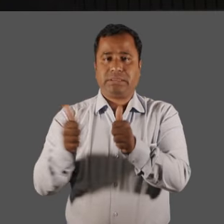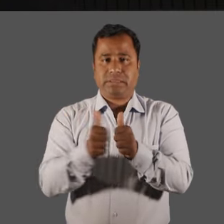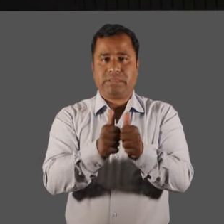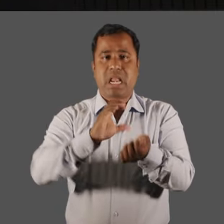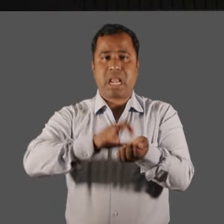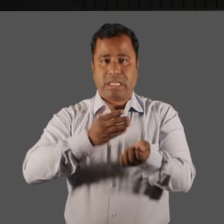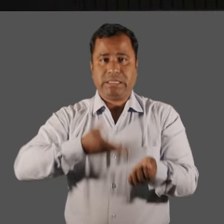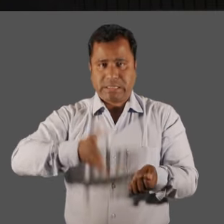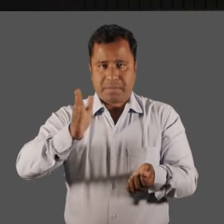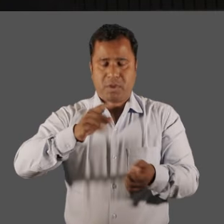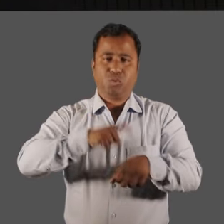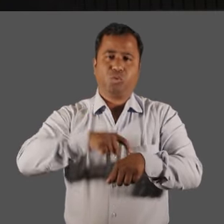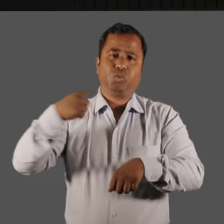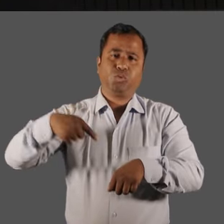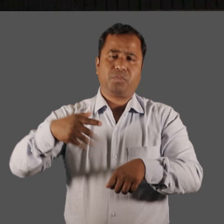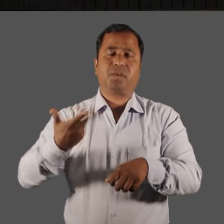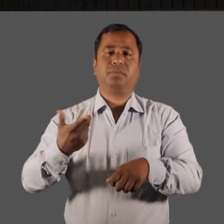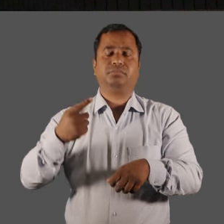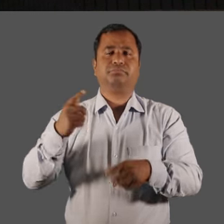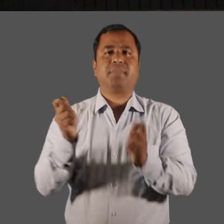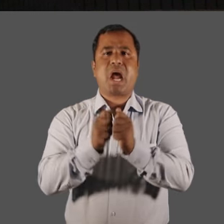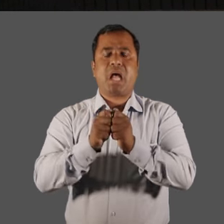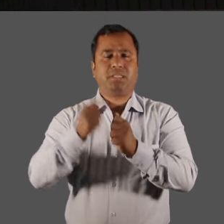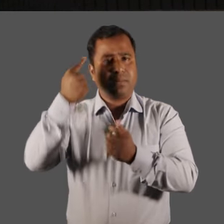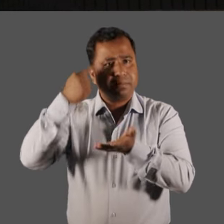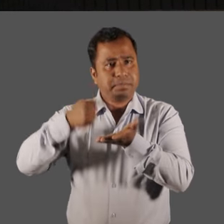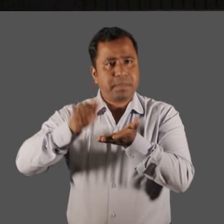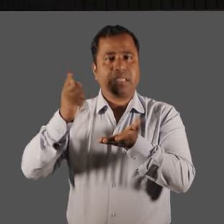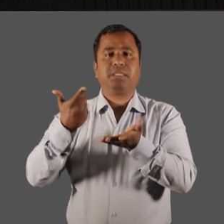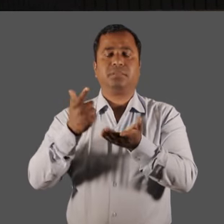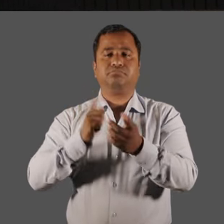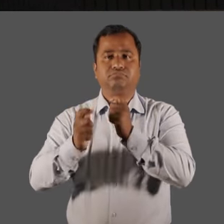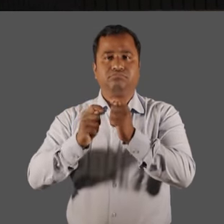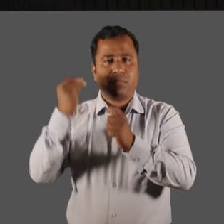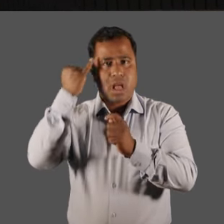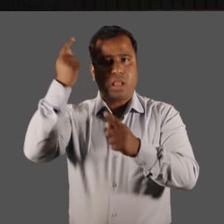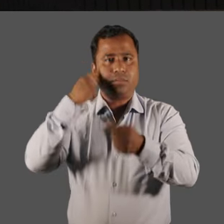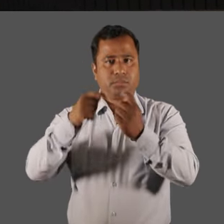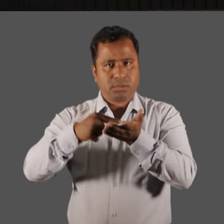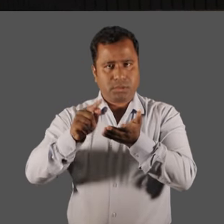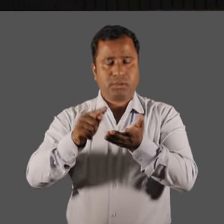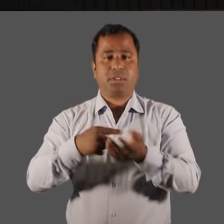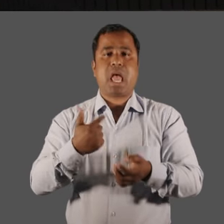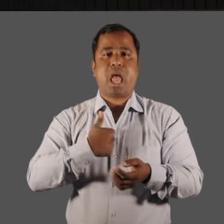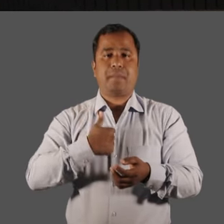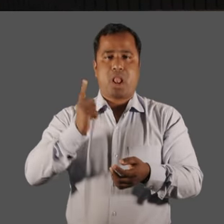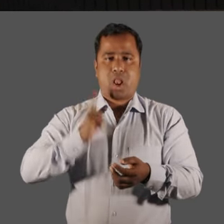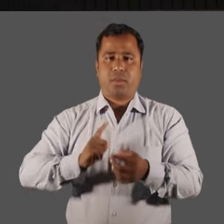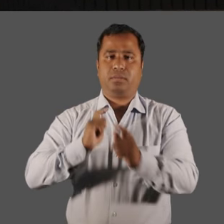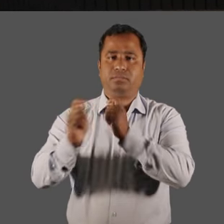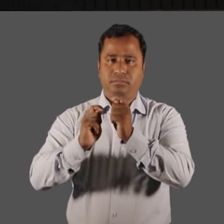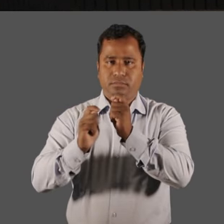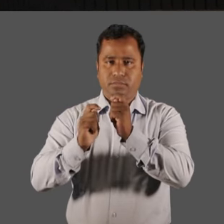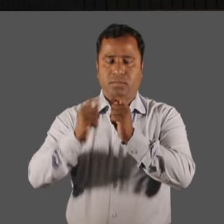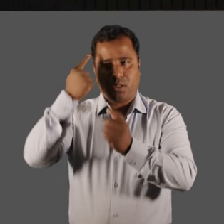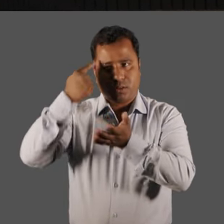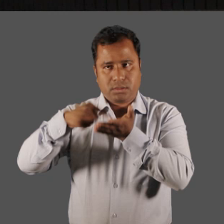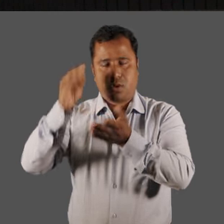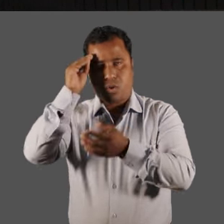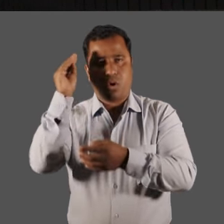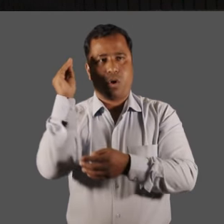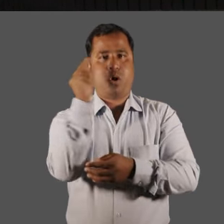যে যখনই ডক্টরের কাছে যেতেন বা কোনো ডিসিশনের নেয়ার যে জায়গাটা, তারা কিন্তু আমার সাথে ডিসকাস করতেন, আমার থ্রুতে